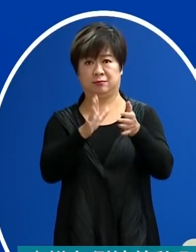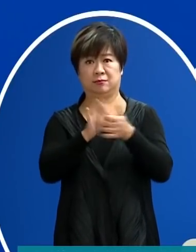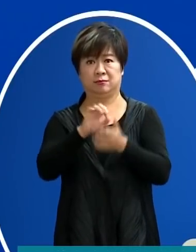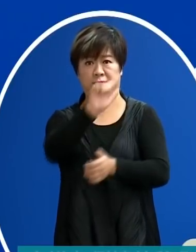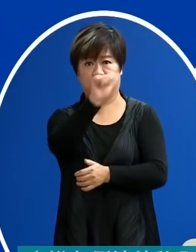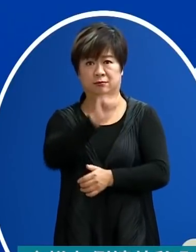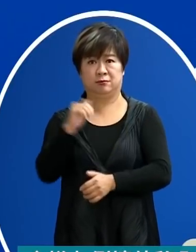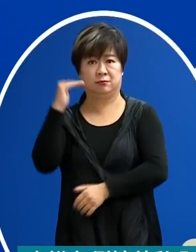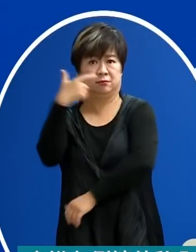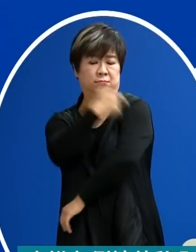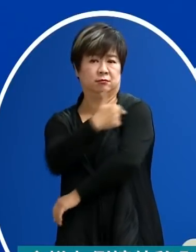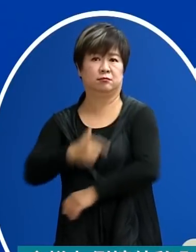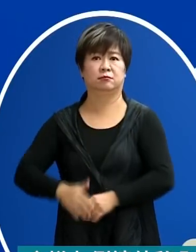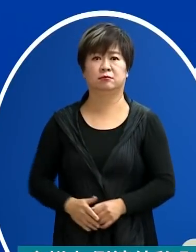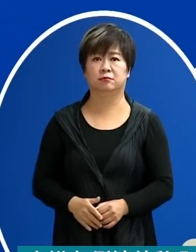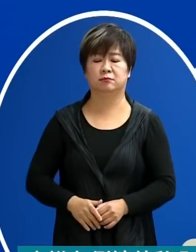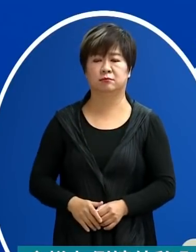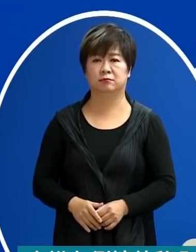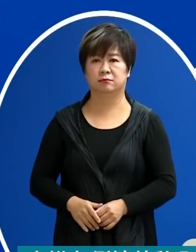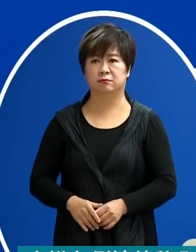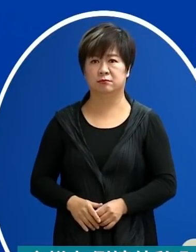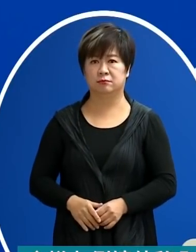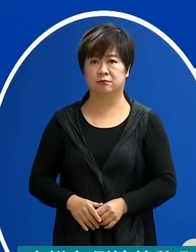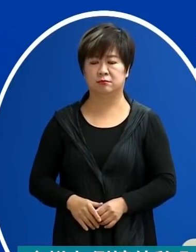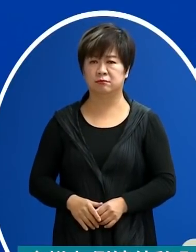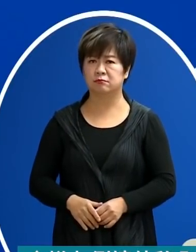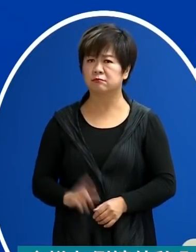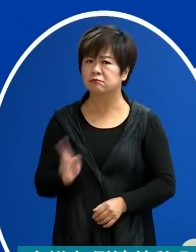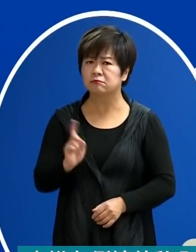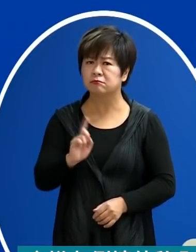好，然后高端的剩余量，谢谢。